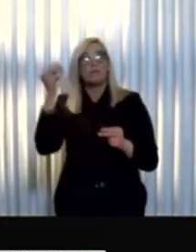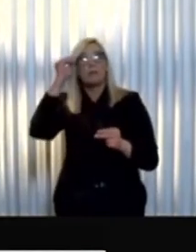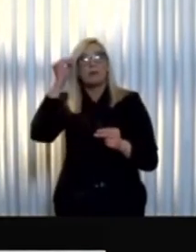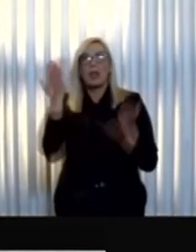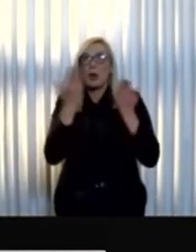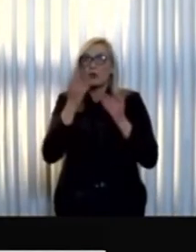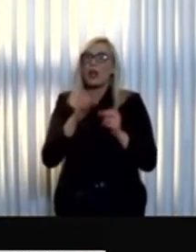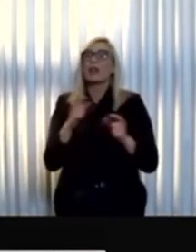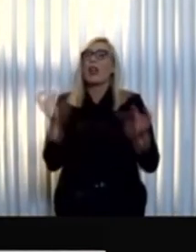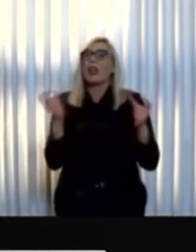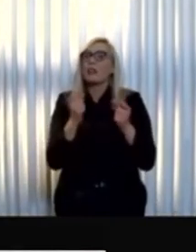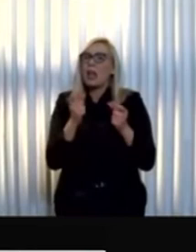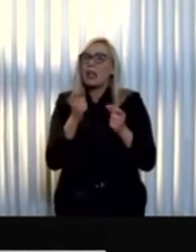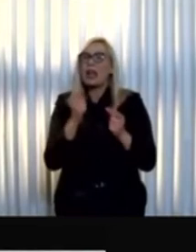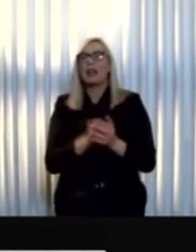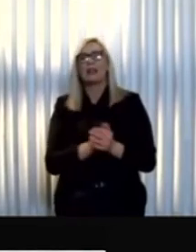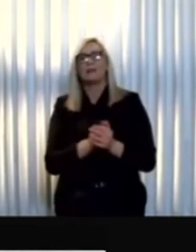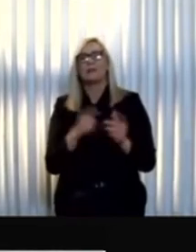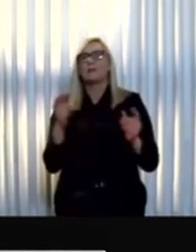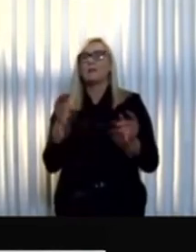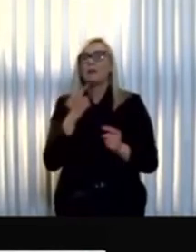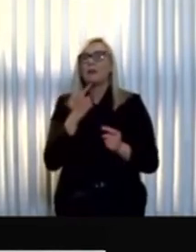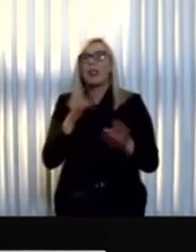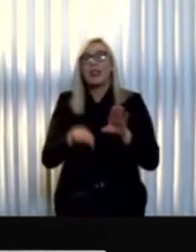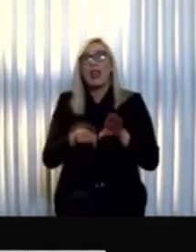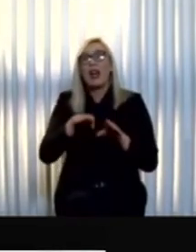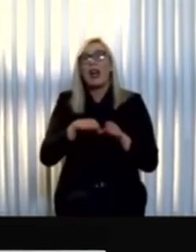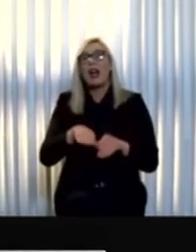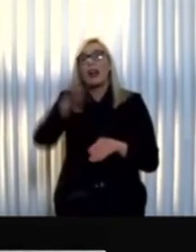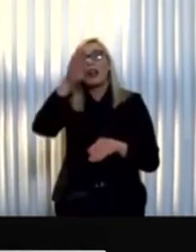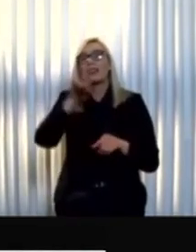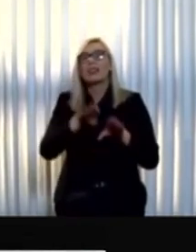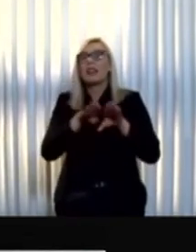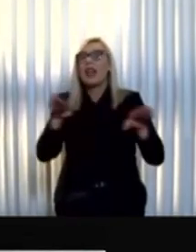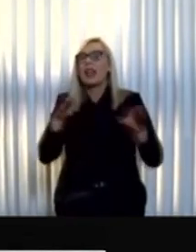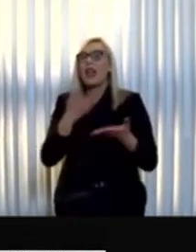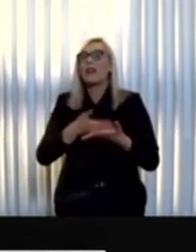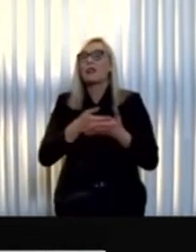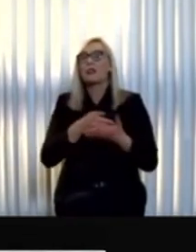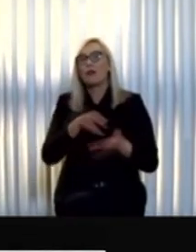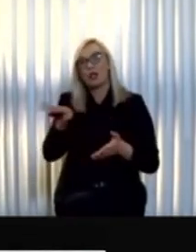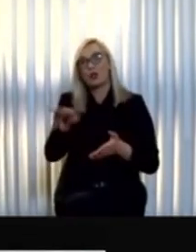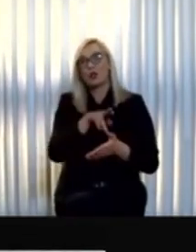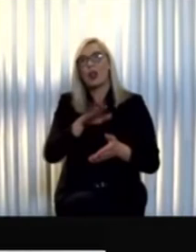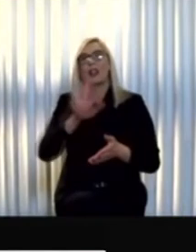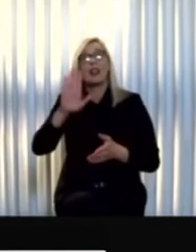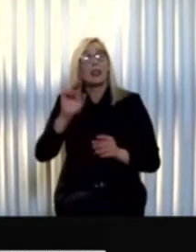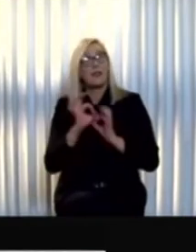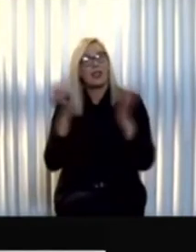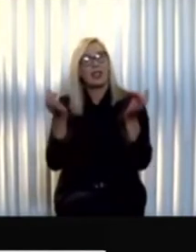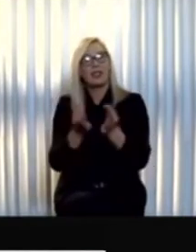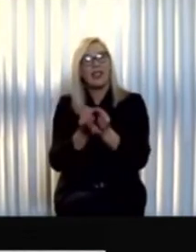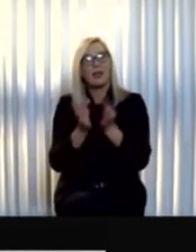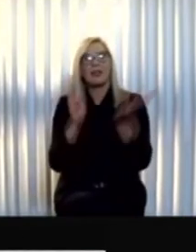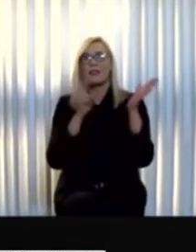играат, да се социализираат и да растат на еднаква основа со нивните врсници. За нивните семејства